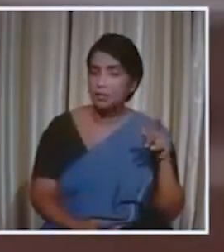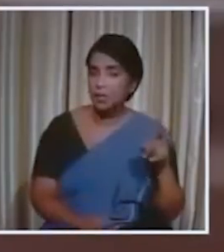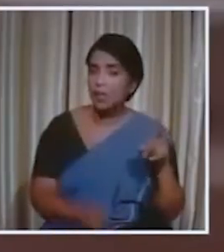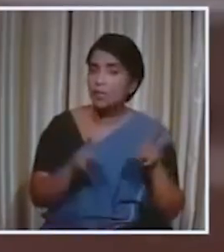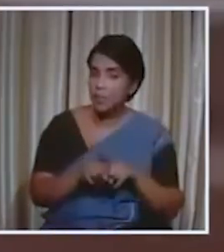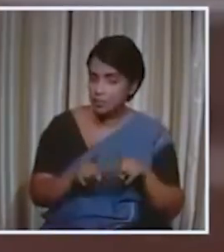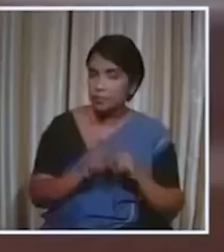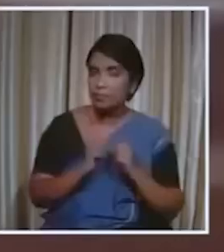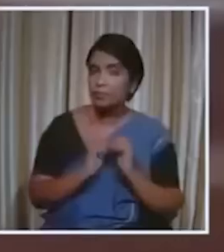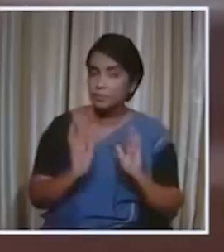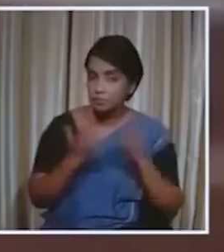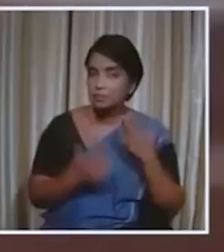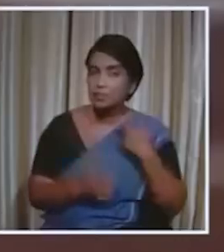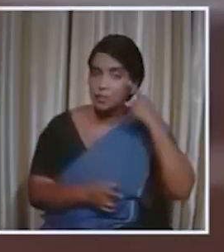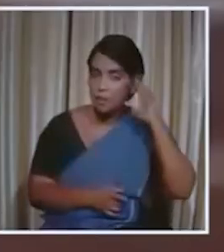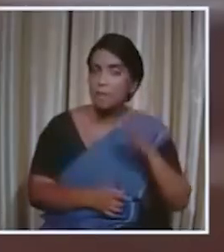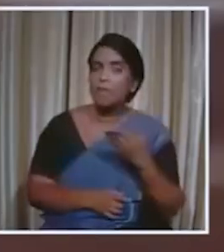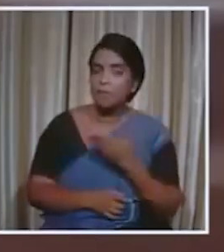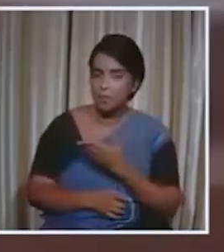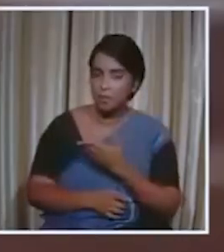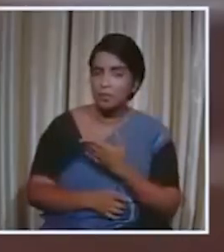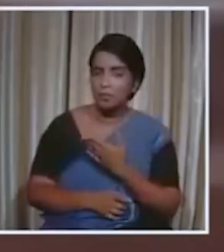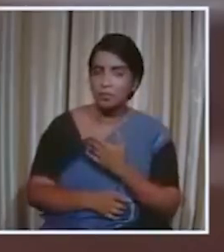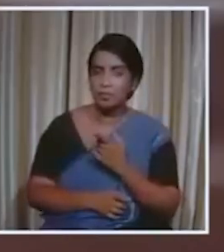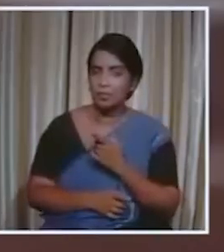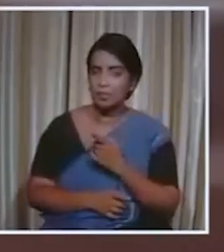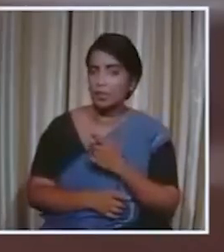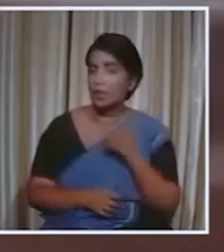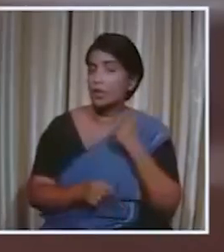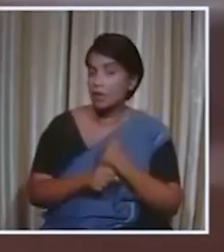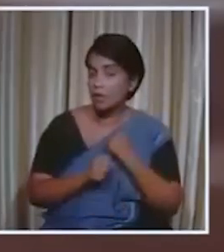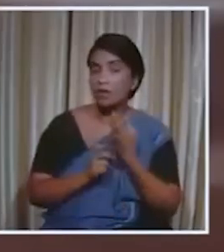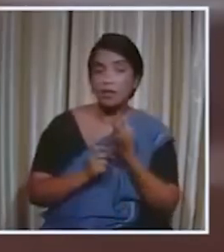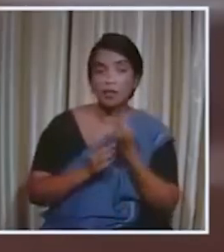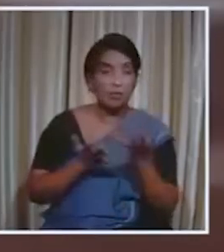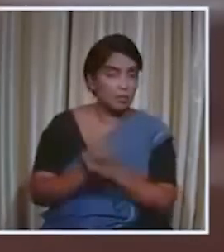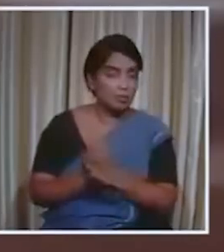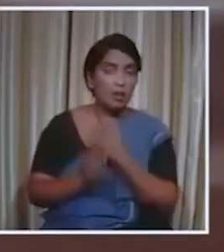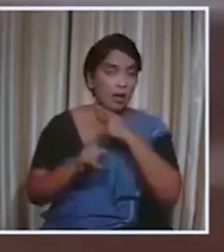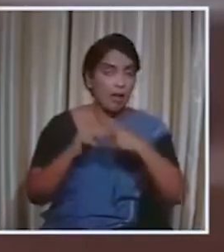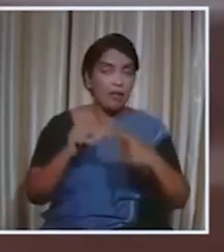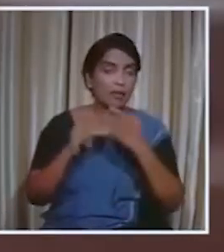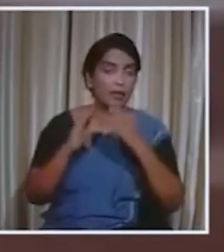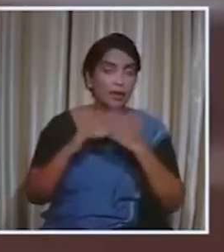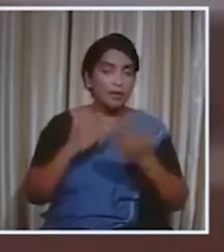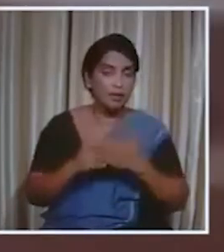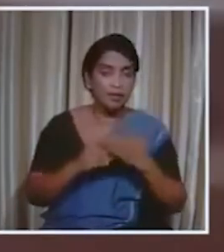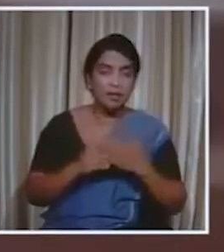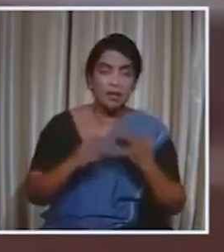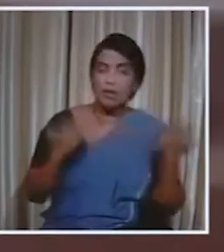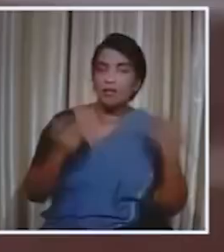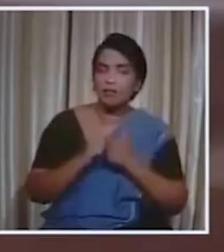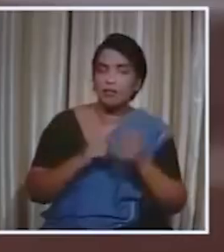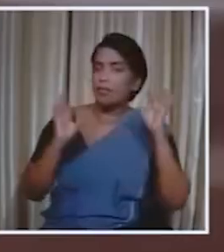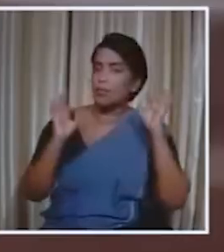ආකාරයට ක්‍රියාත්මක කරන්න අපි බලාපොරොත්තු වෙනවා. ඒක කාටවත් මොකද රජයේ ප්‍රතිපාදනය වෙන් කළ බාගෙට හදලා ඒක කාටවත් නැතුව එනවට